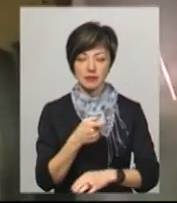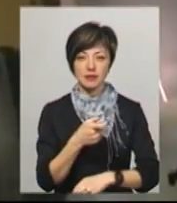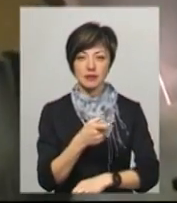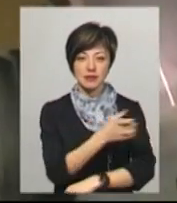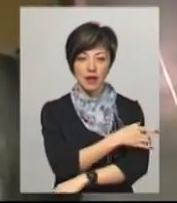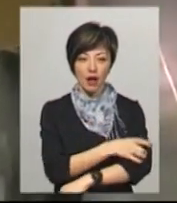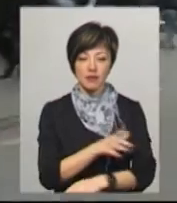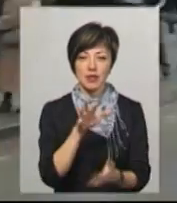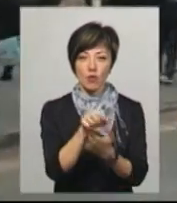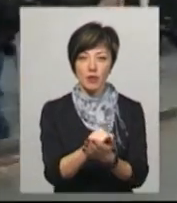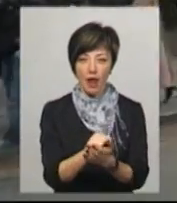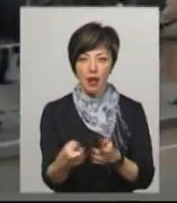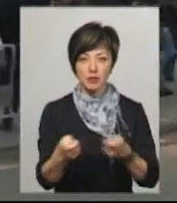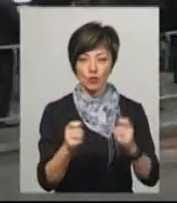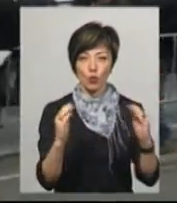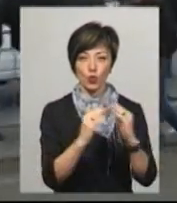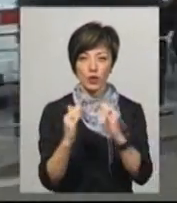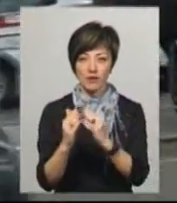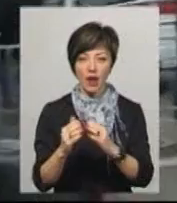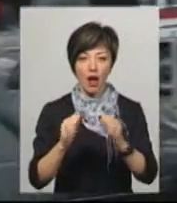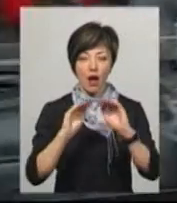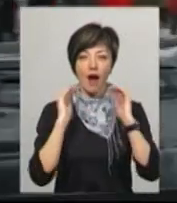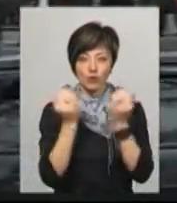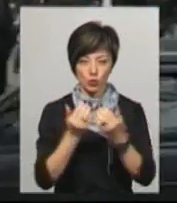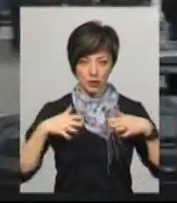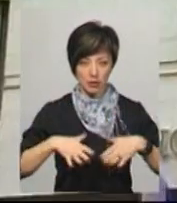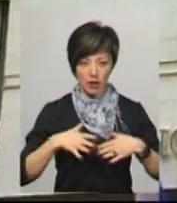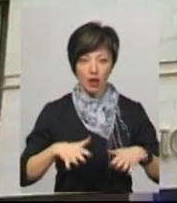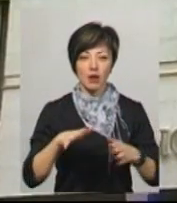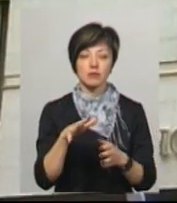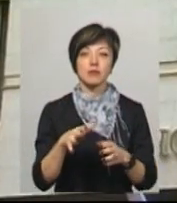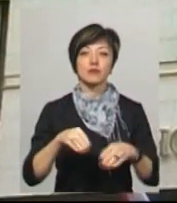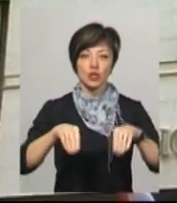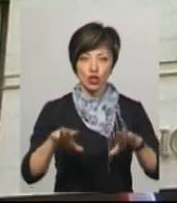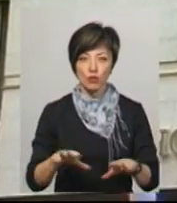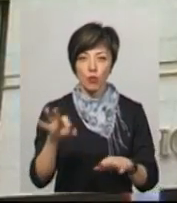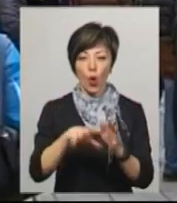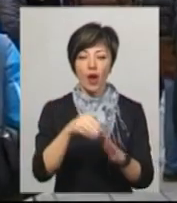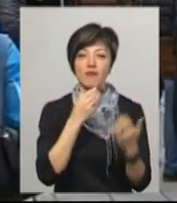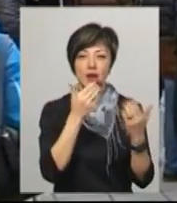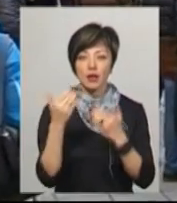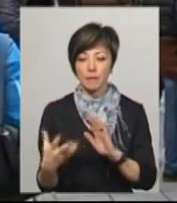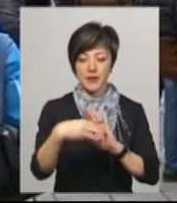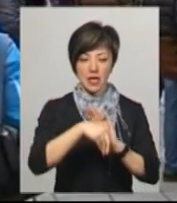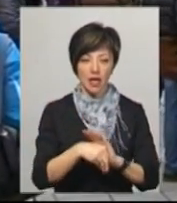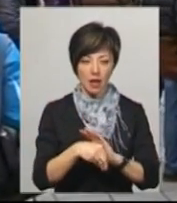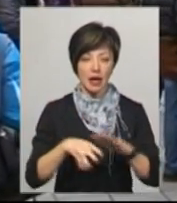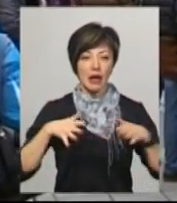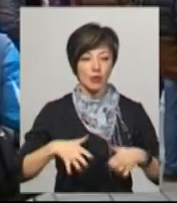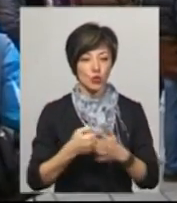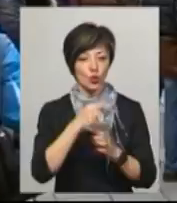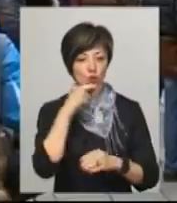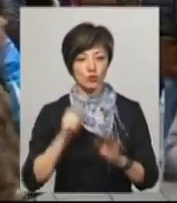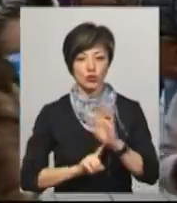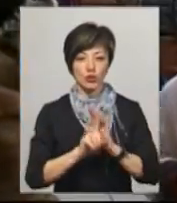адміністративні будівлі автономії. Місцеві депутати затвердили рішення про референдум щодо приєднання півострова до Росії. Цього дня покладено